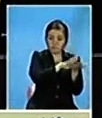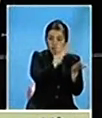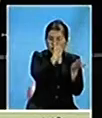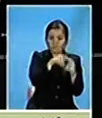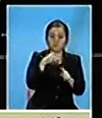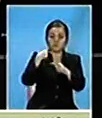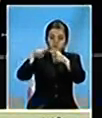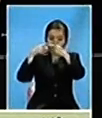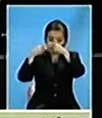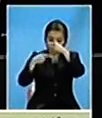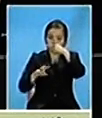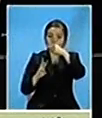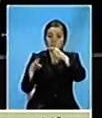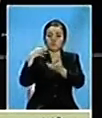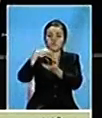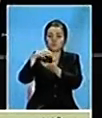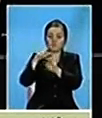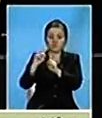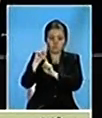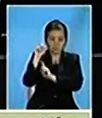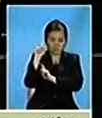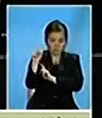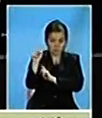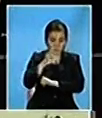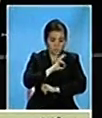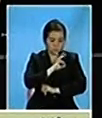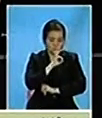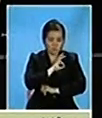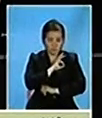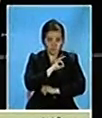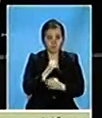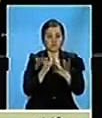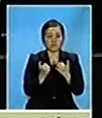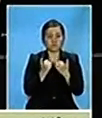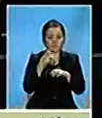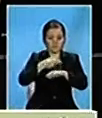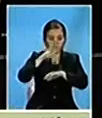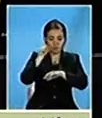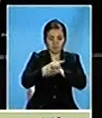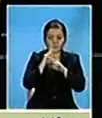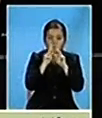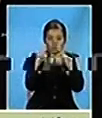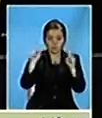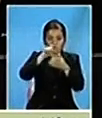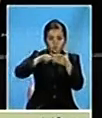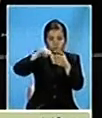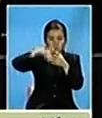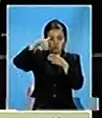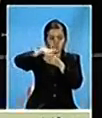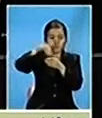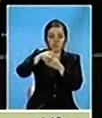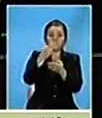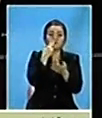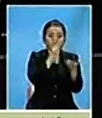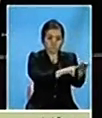กันเรื่องที่1ท่านสมาชิกครับด้วยประธานคณะกรรมการเลือกตั้งได้มีหนังสือแจ้งเรื่